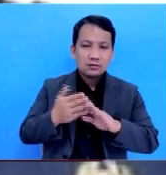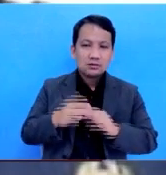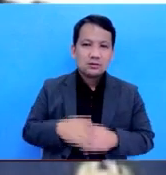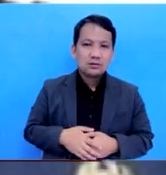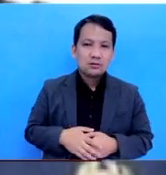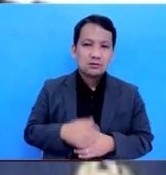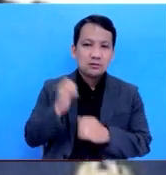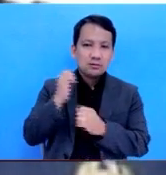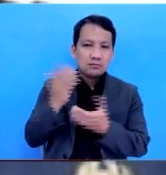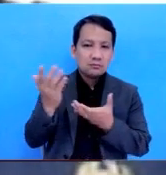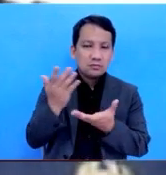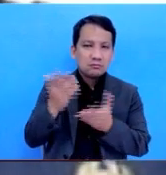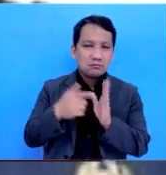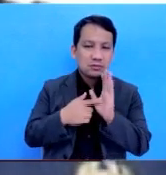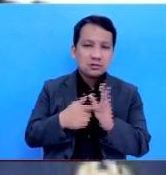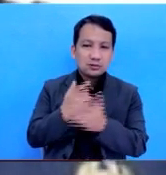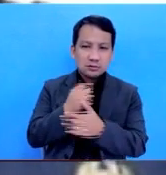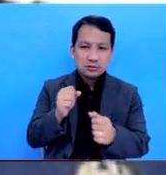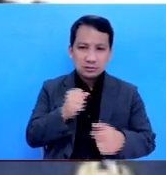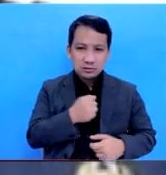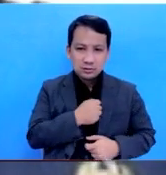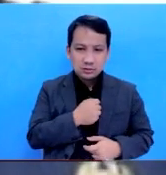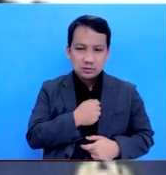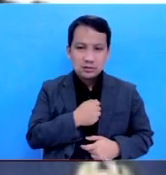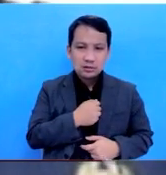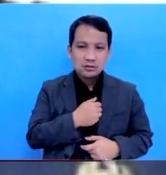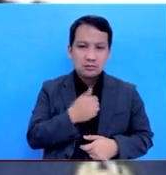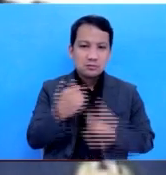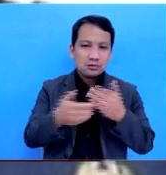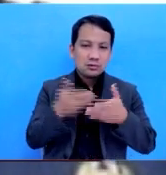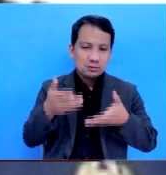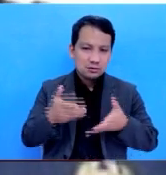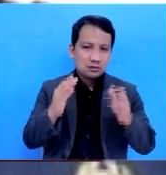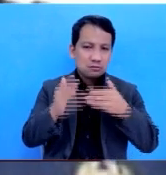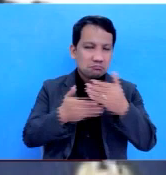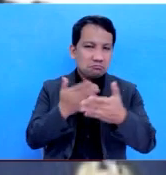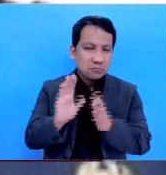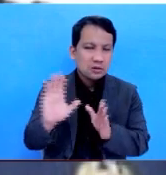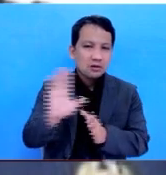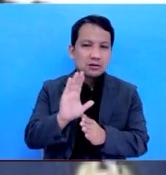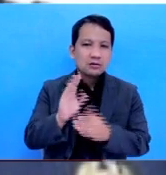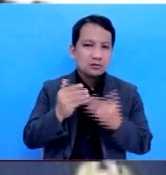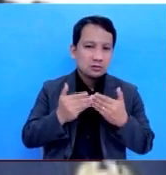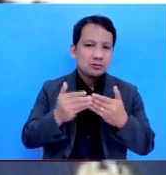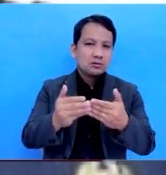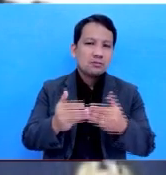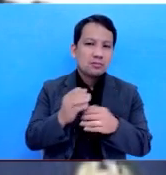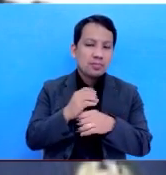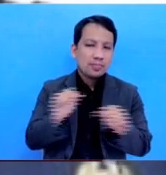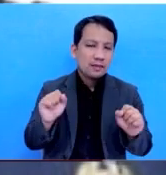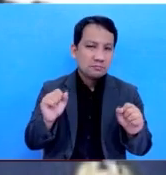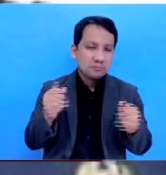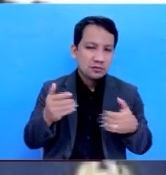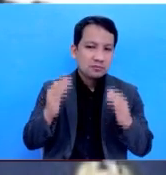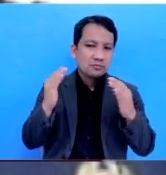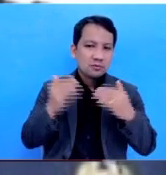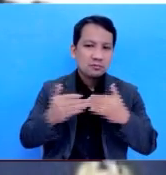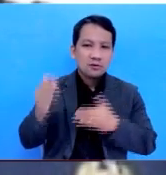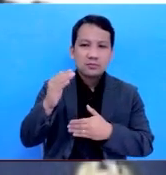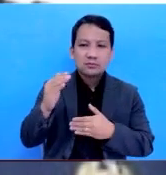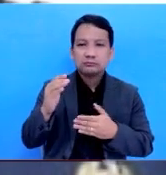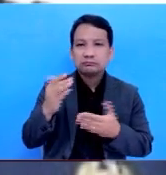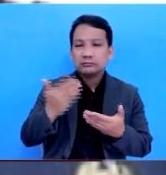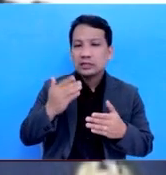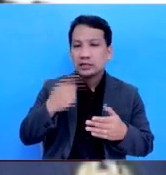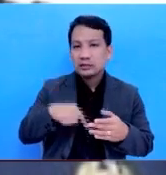kung ano yung inilatag nating seguridad, sana hayaan po nila na mag-proceed at umusad yung inaasahan nga po